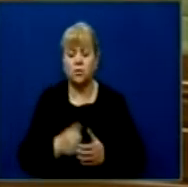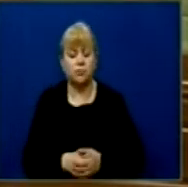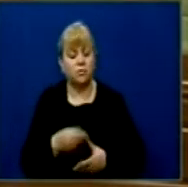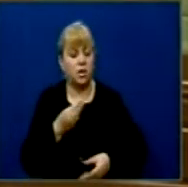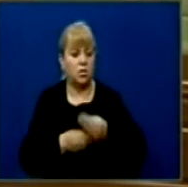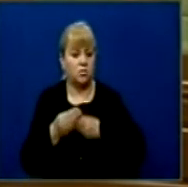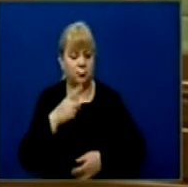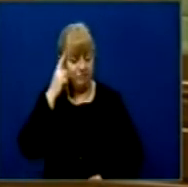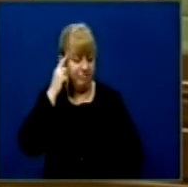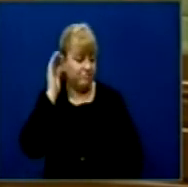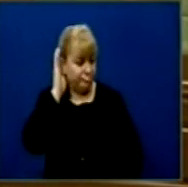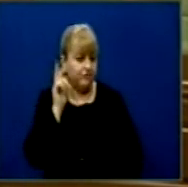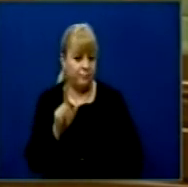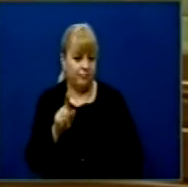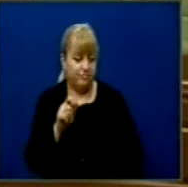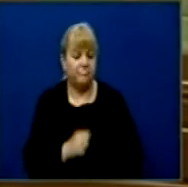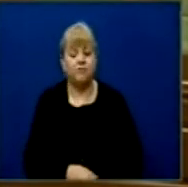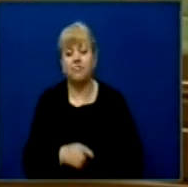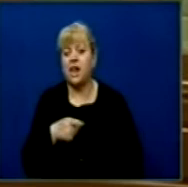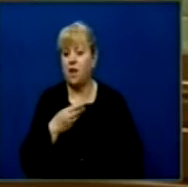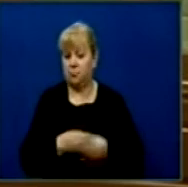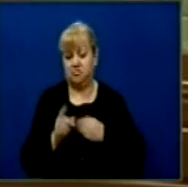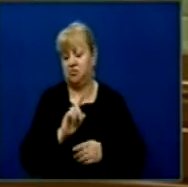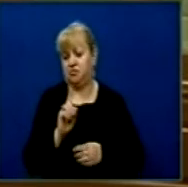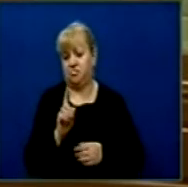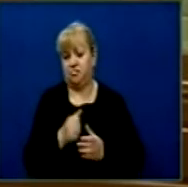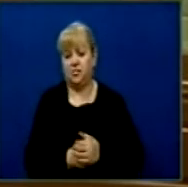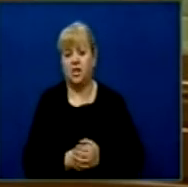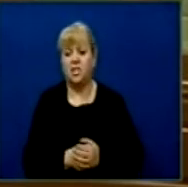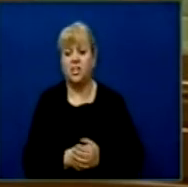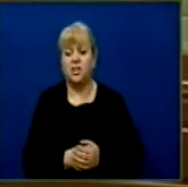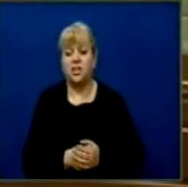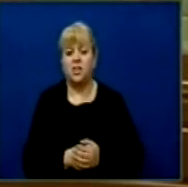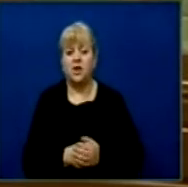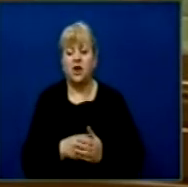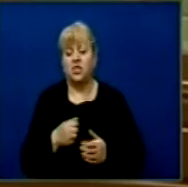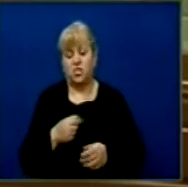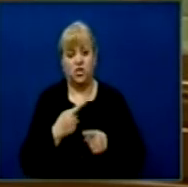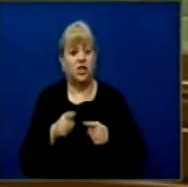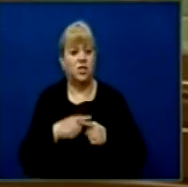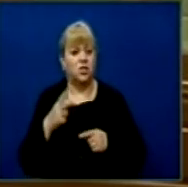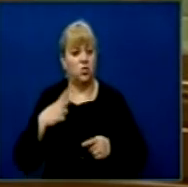kokën e kryeministrit, që është fare diskutimi ekonomik kur të këshirët në fund të fundit, është më shumë qështje e urbanizmit.